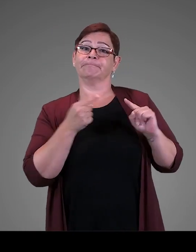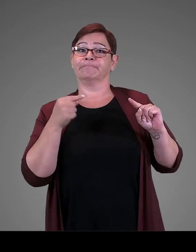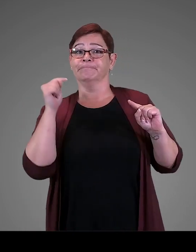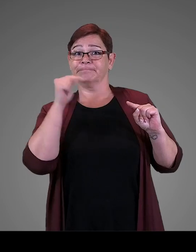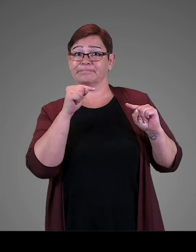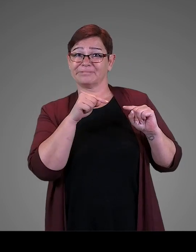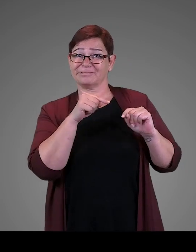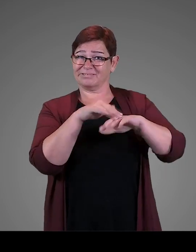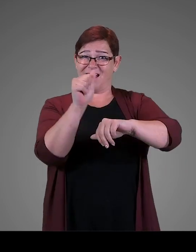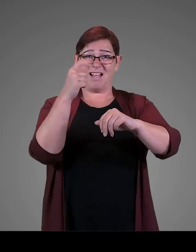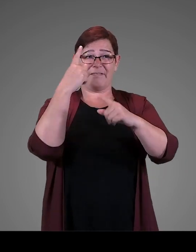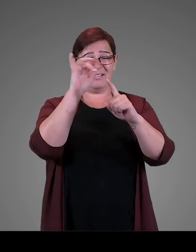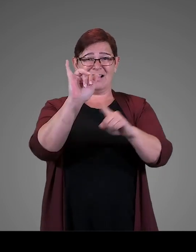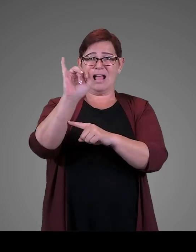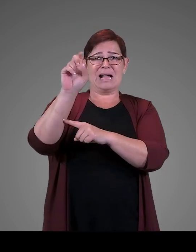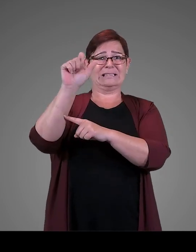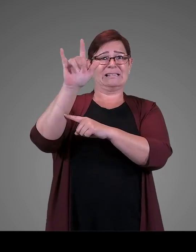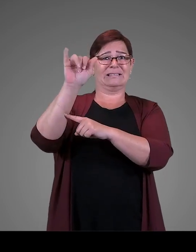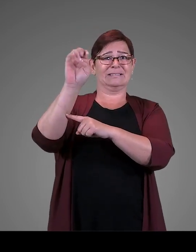certaine